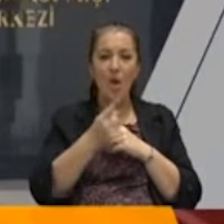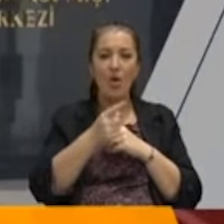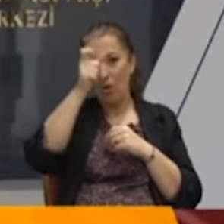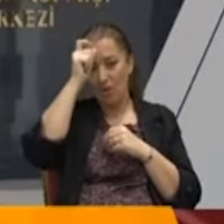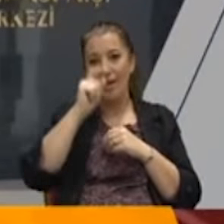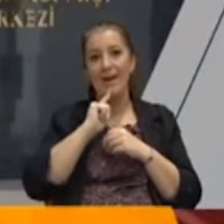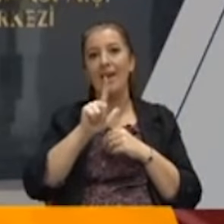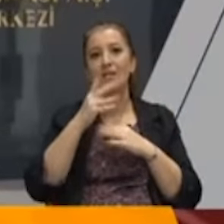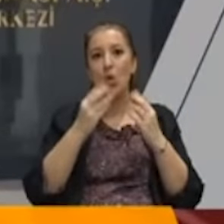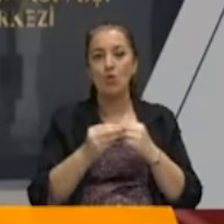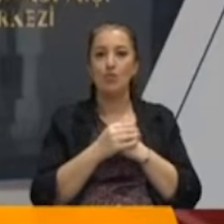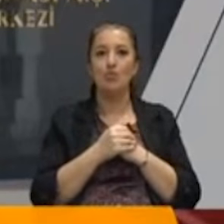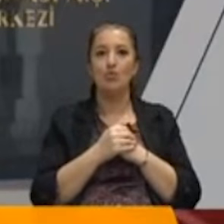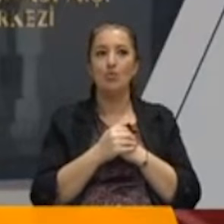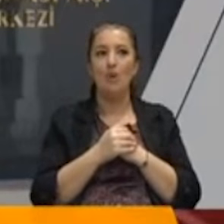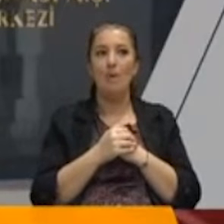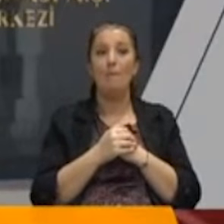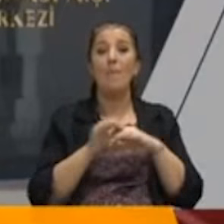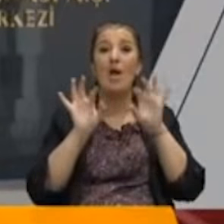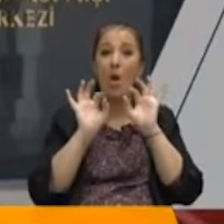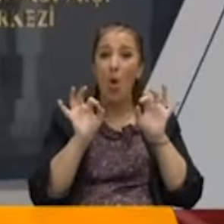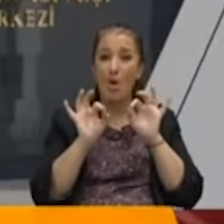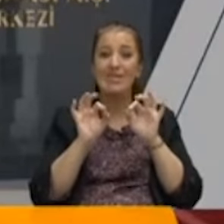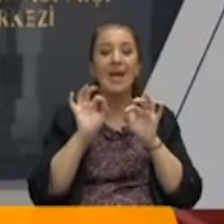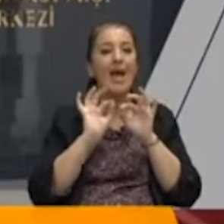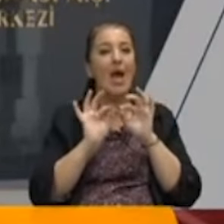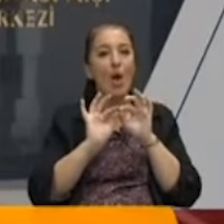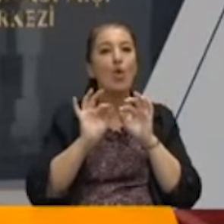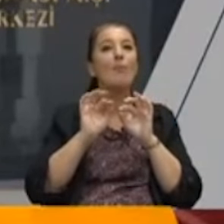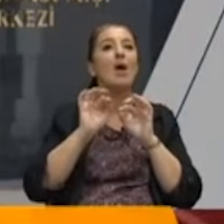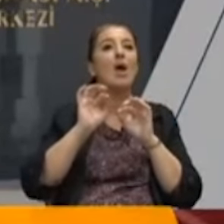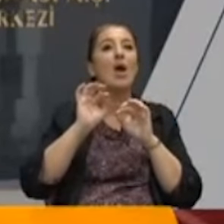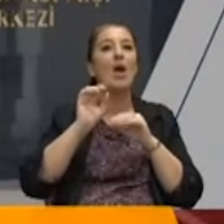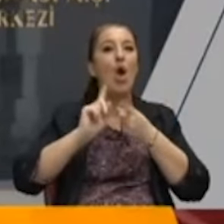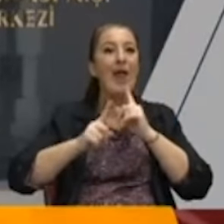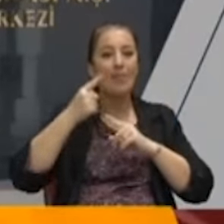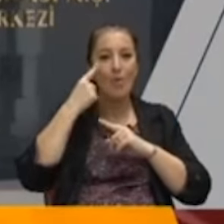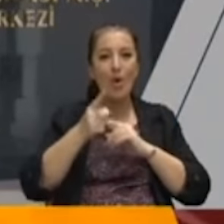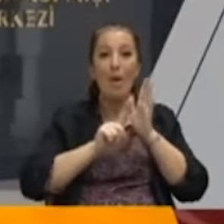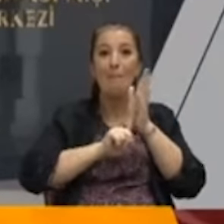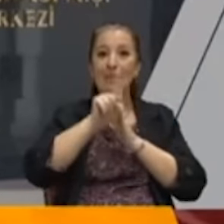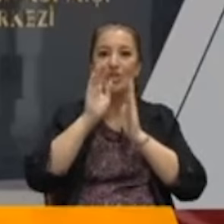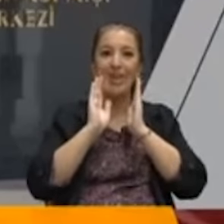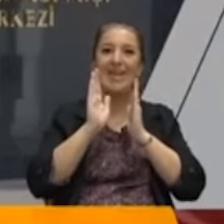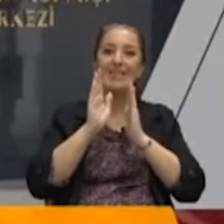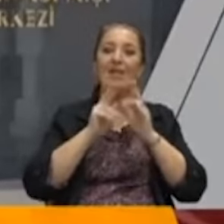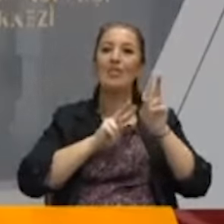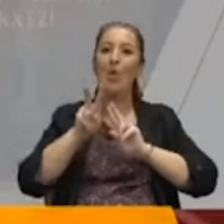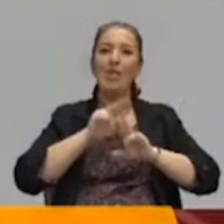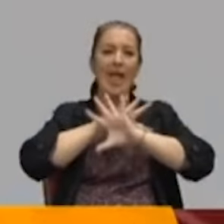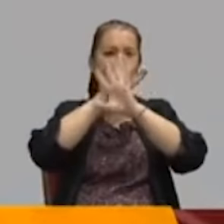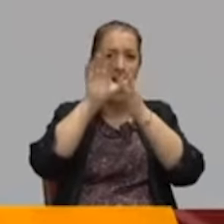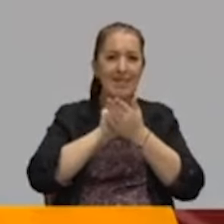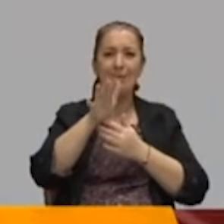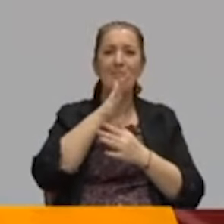olmuştur. Oysa ki ekonomi yönetiminde başarıya giden yolda herkesin